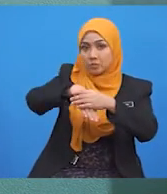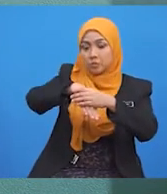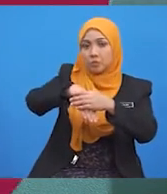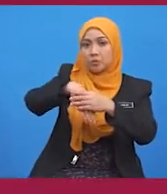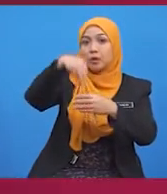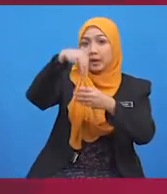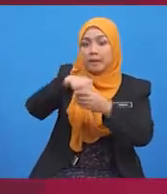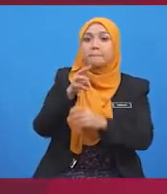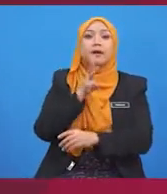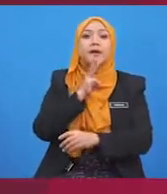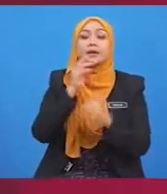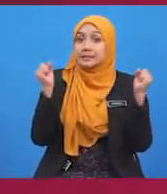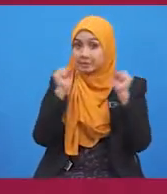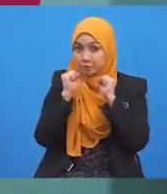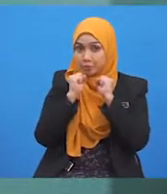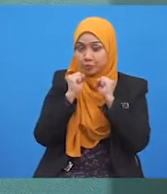card